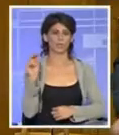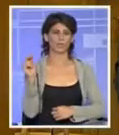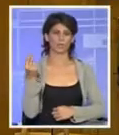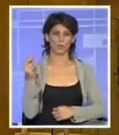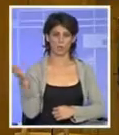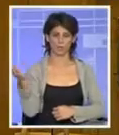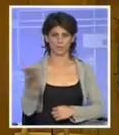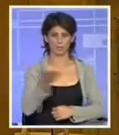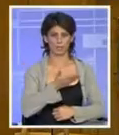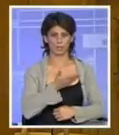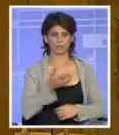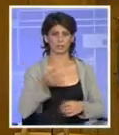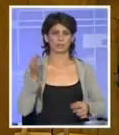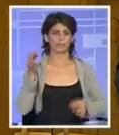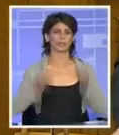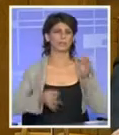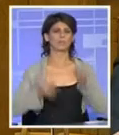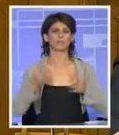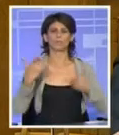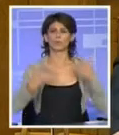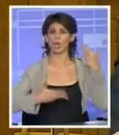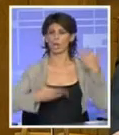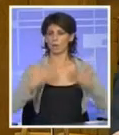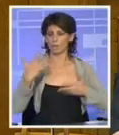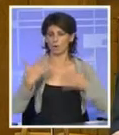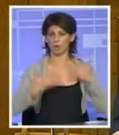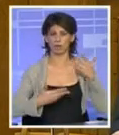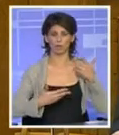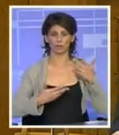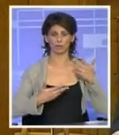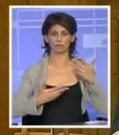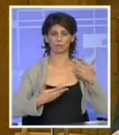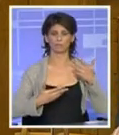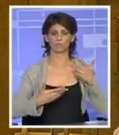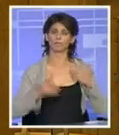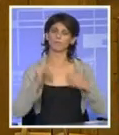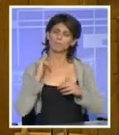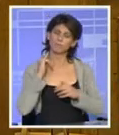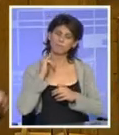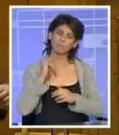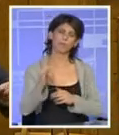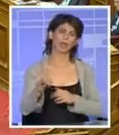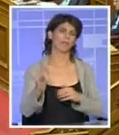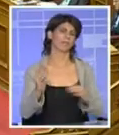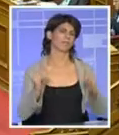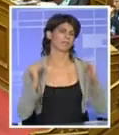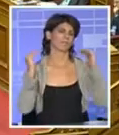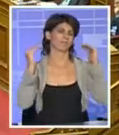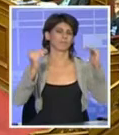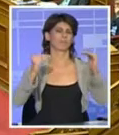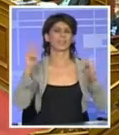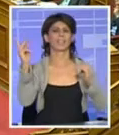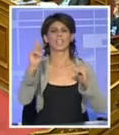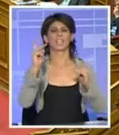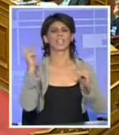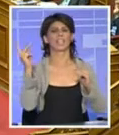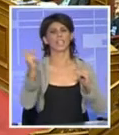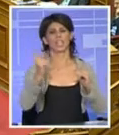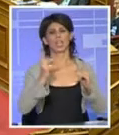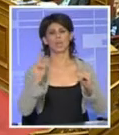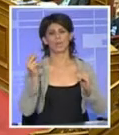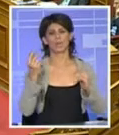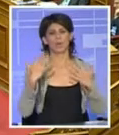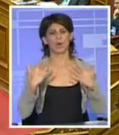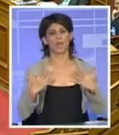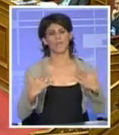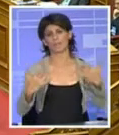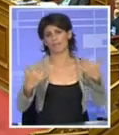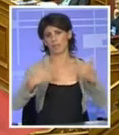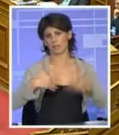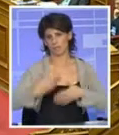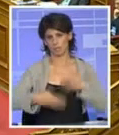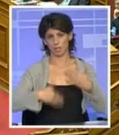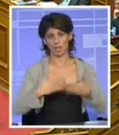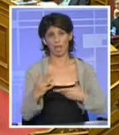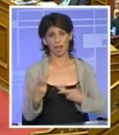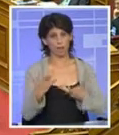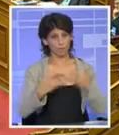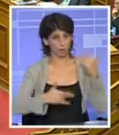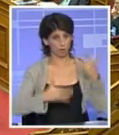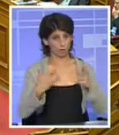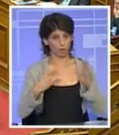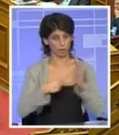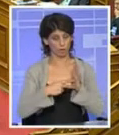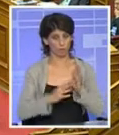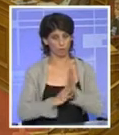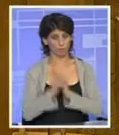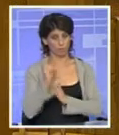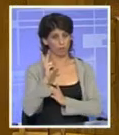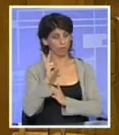Η συζήτηση για τον προϋπολογισμό είναι πάντα μια κορυφαία κοινωνικτική διαδικασία. Όμως ο προϋπολογισμός του 2012 είναι προφανώς μια